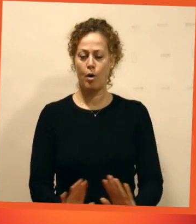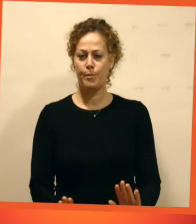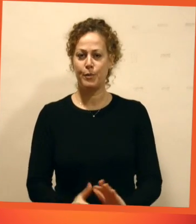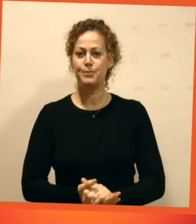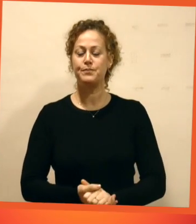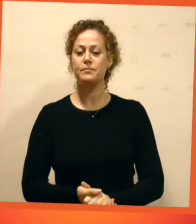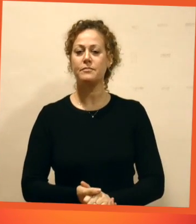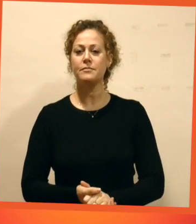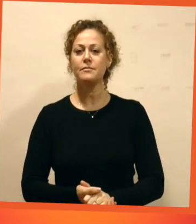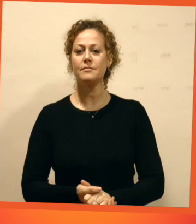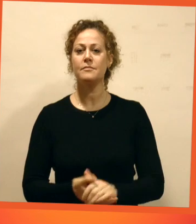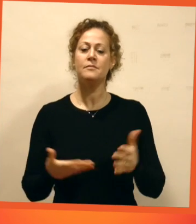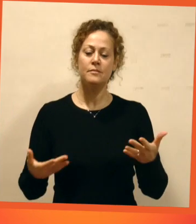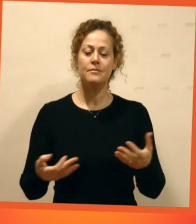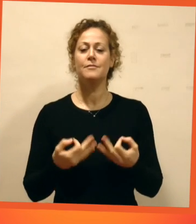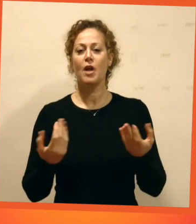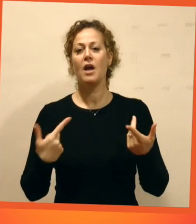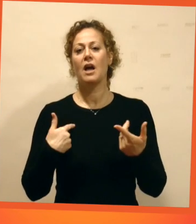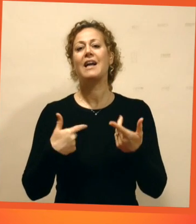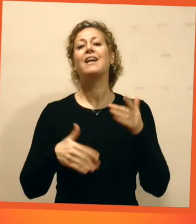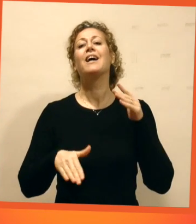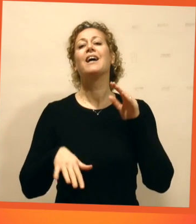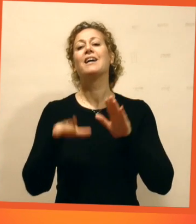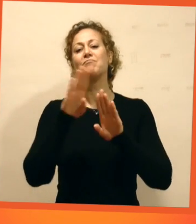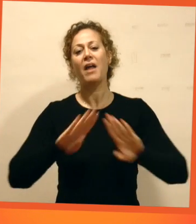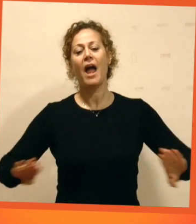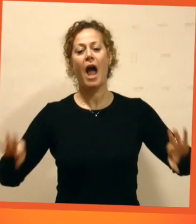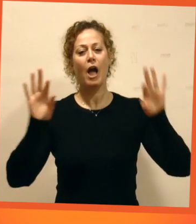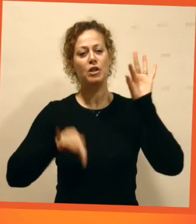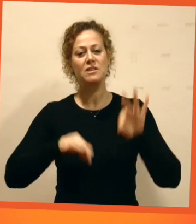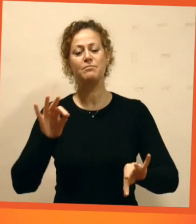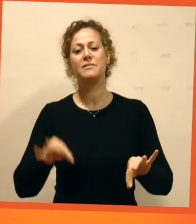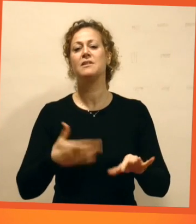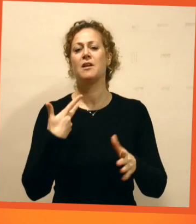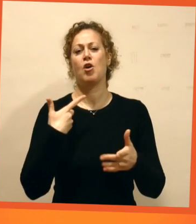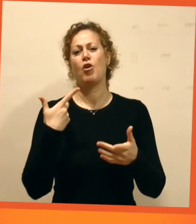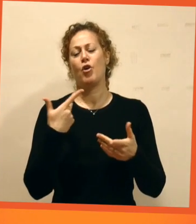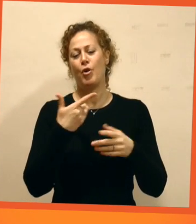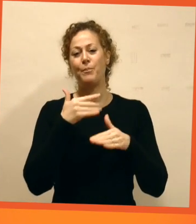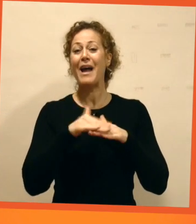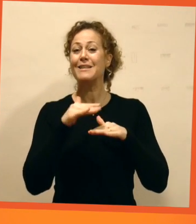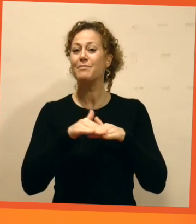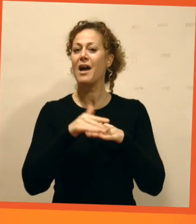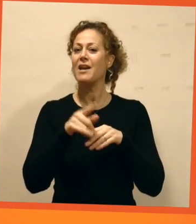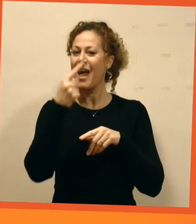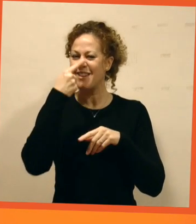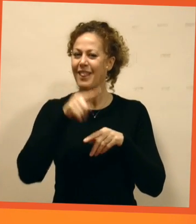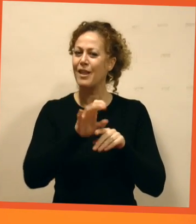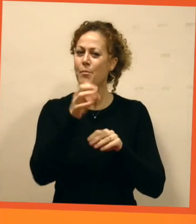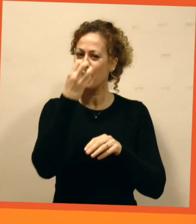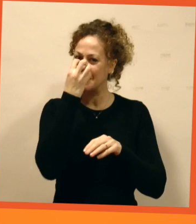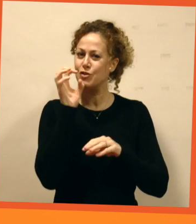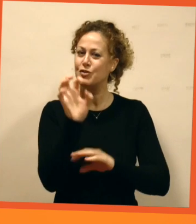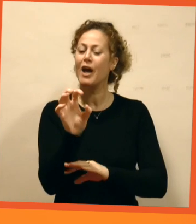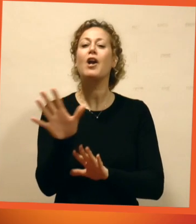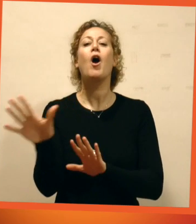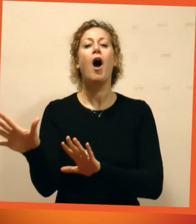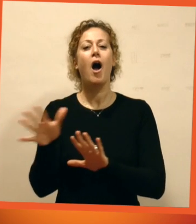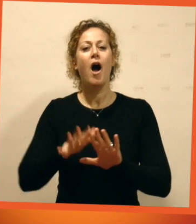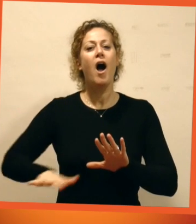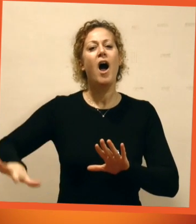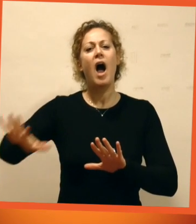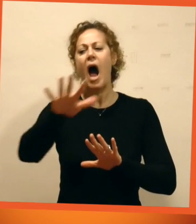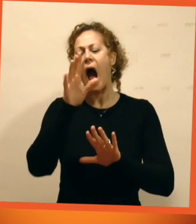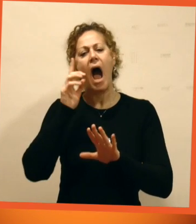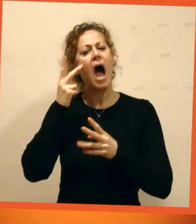ecco, un'esperienza teatrale a più livelli, delle attività circensi che coinvolgono chi? A chi vi siete rivolti